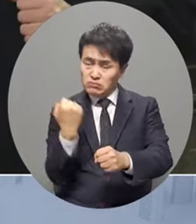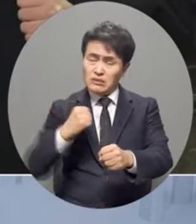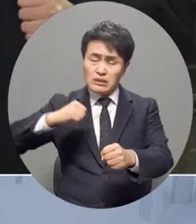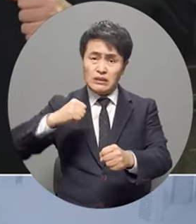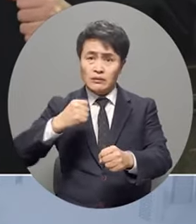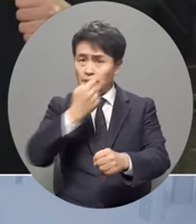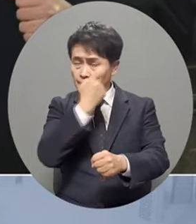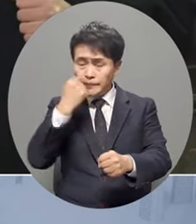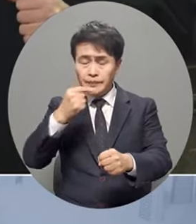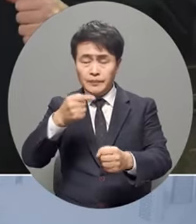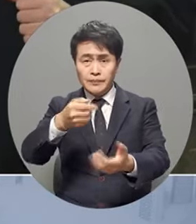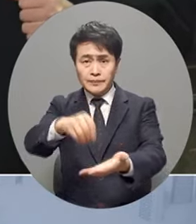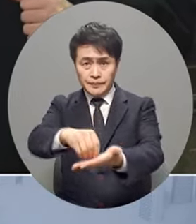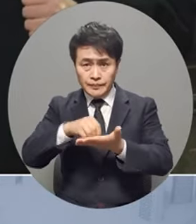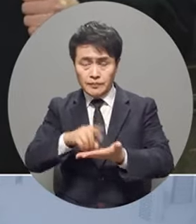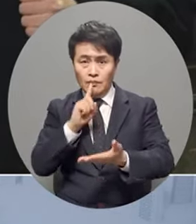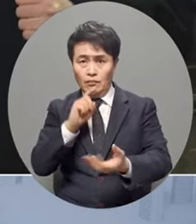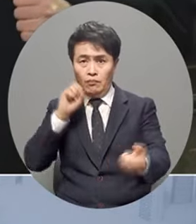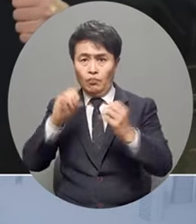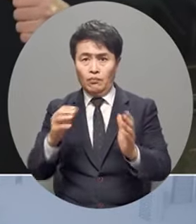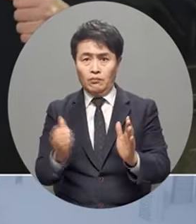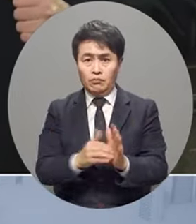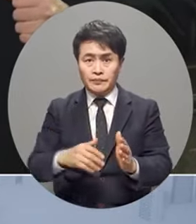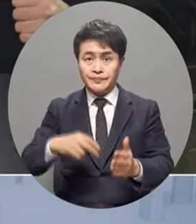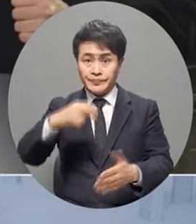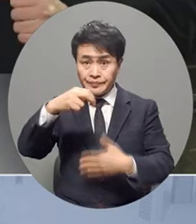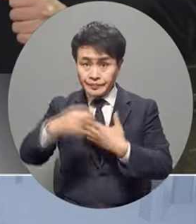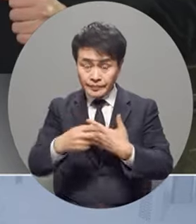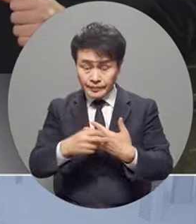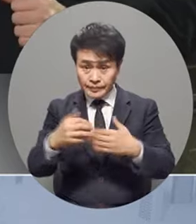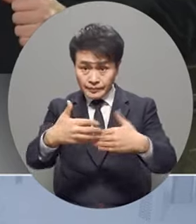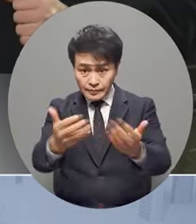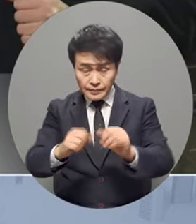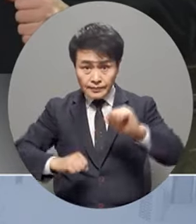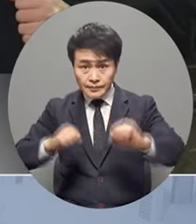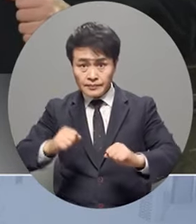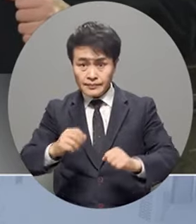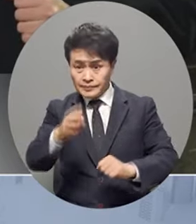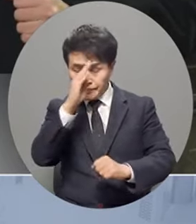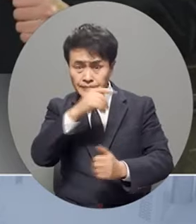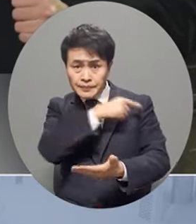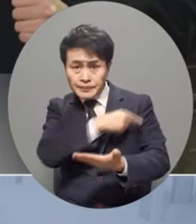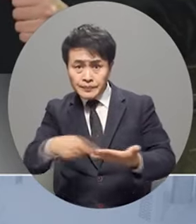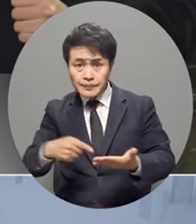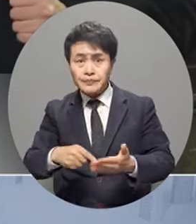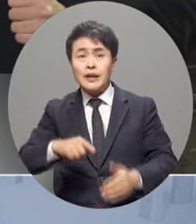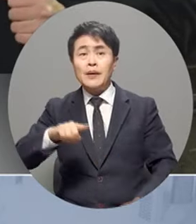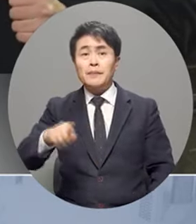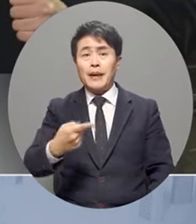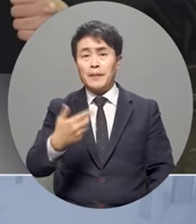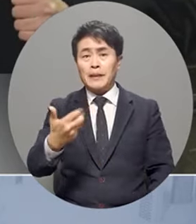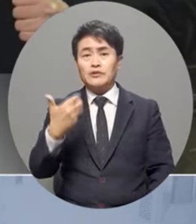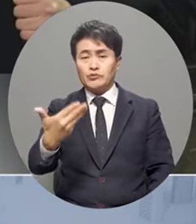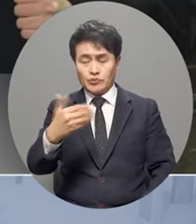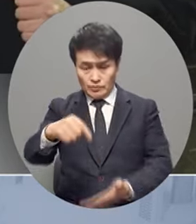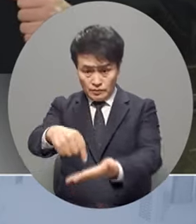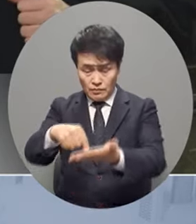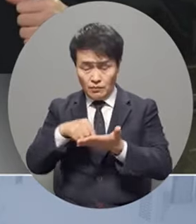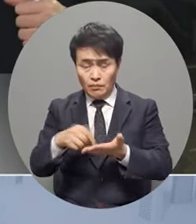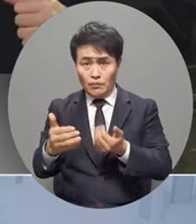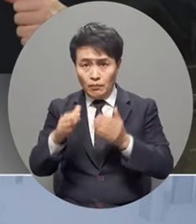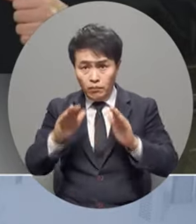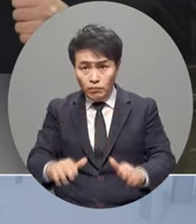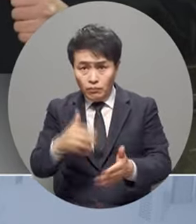확인서를 받았다고 밝혔습니다. 의사 집단 행동으로 인한 환자 피해 사례는 현재까지 총 189건이 접수됐고